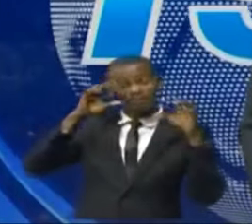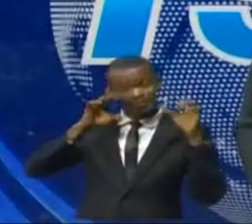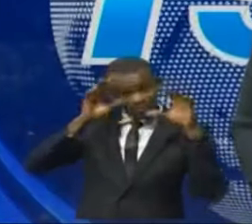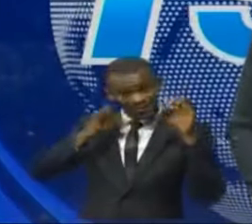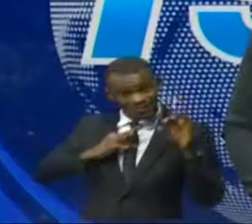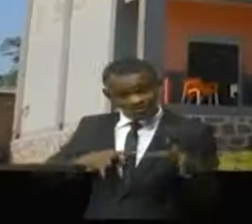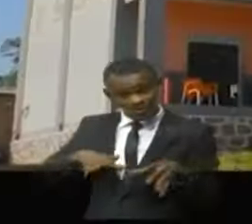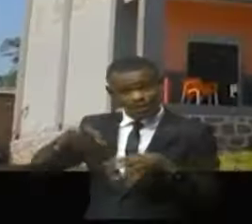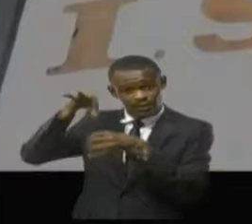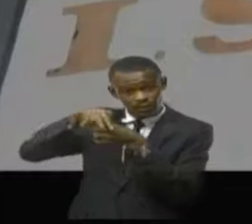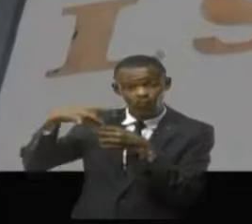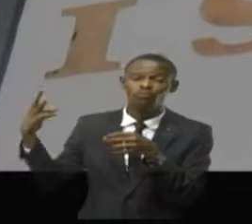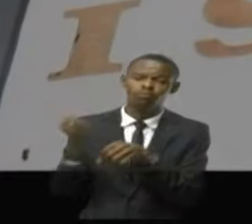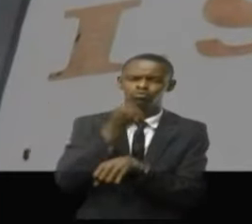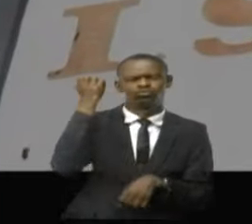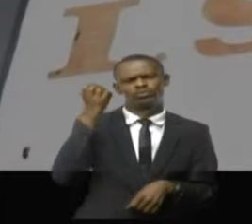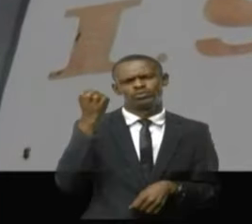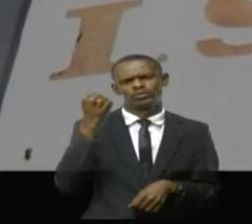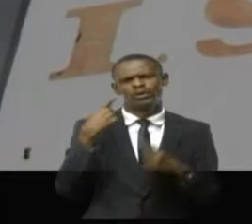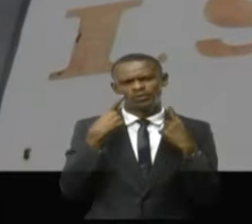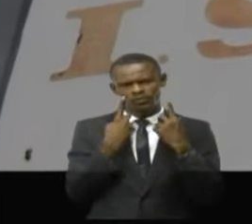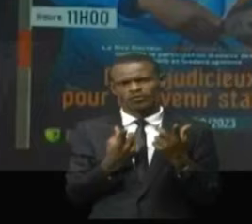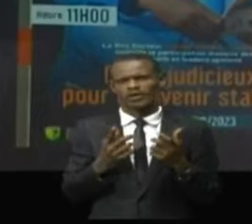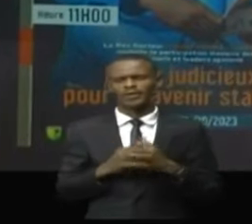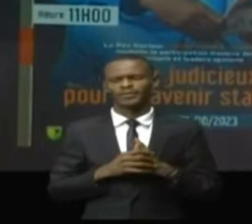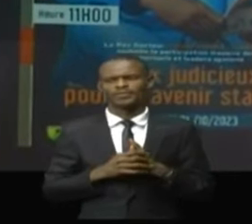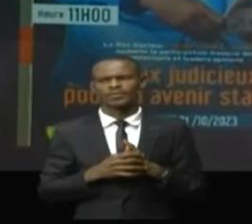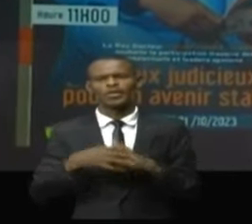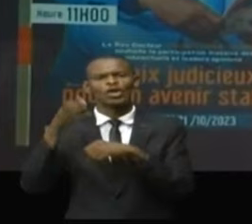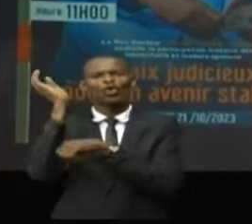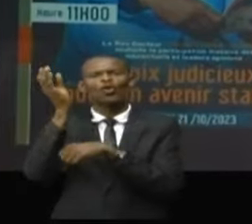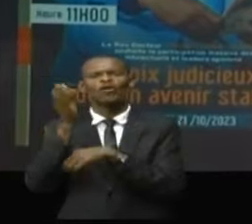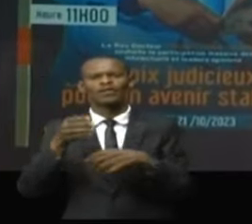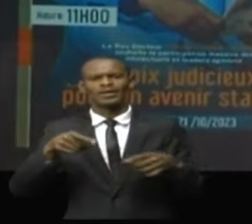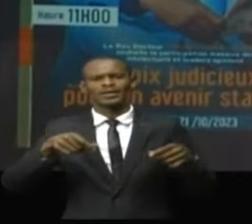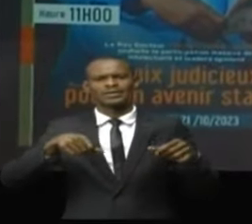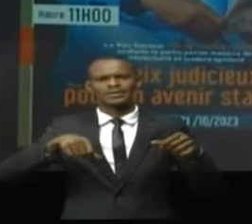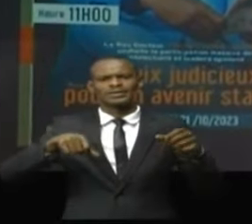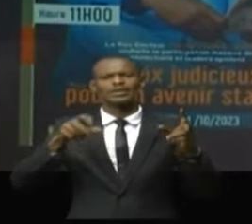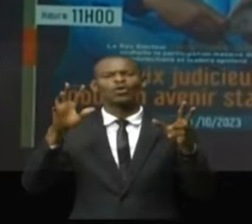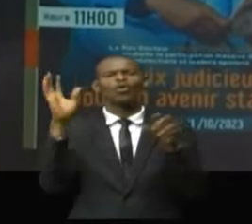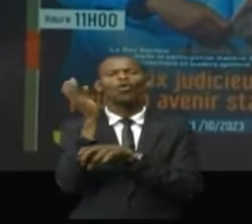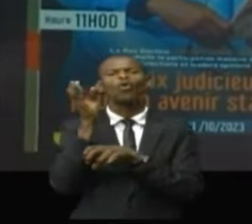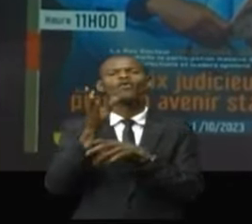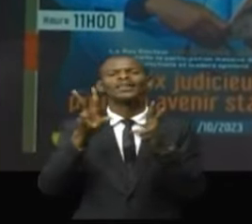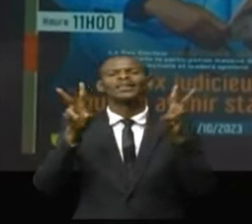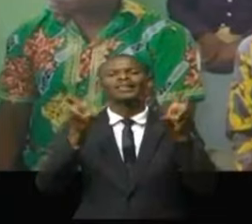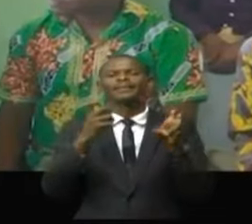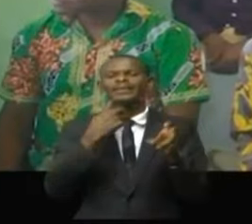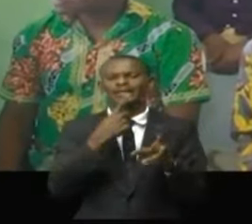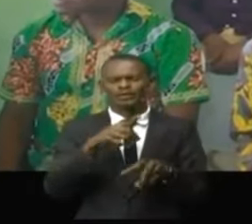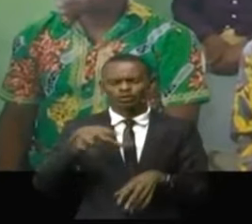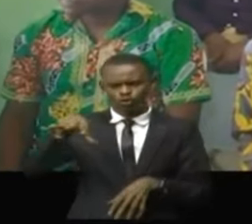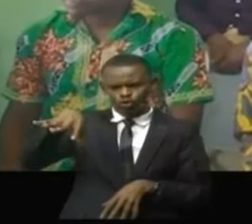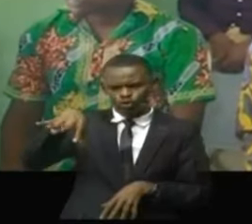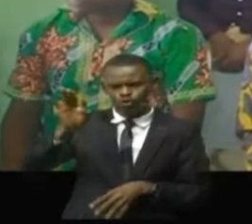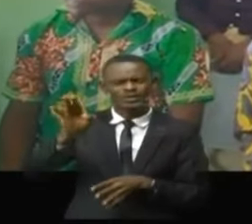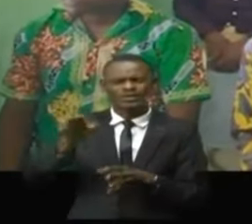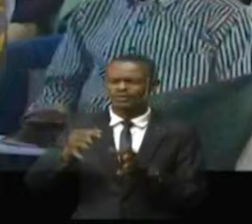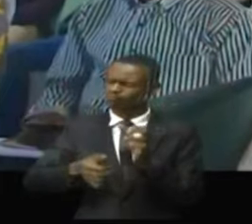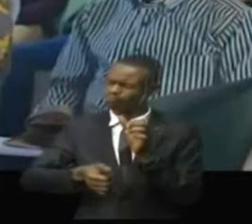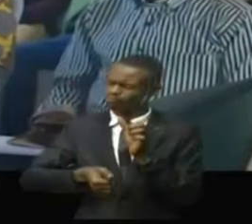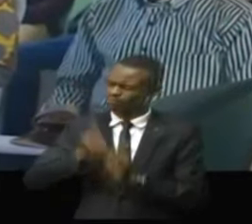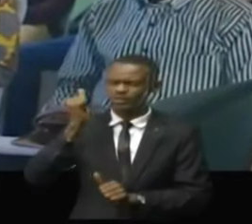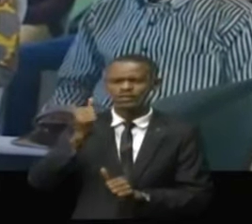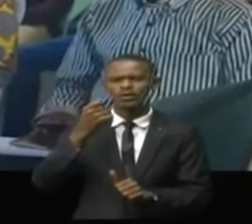2023. La récente conférence scientifique sur le thème du choix judicieux pour un avenir stabilisé, tenue à l'Institut